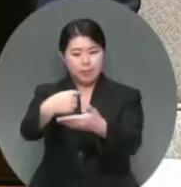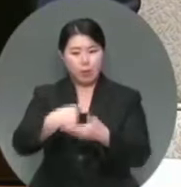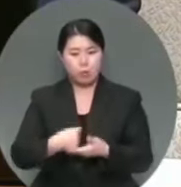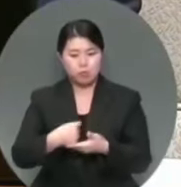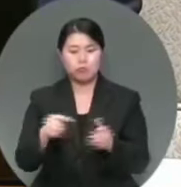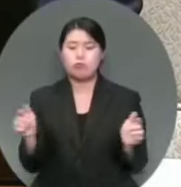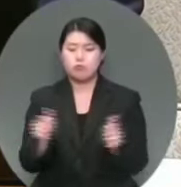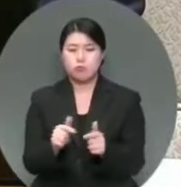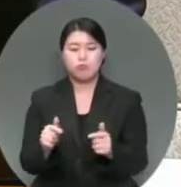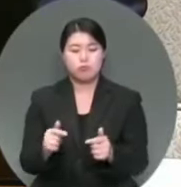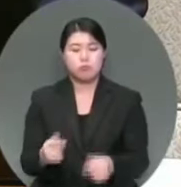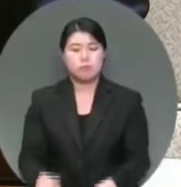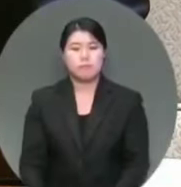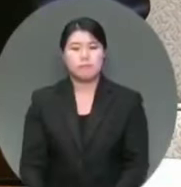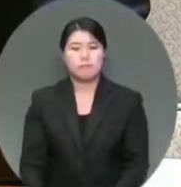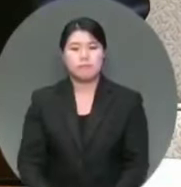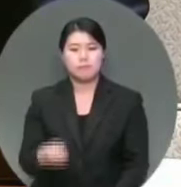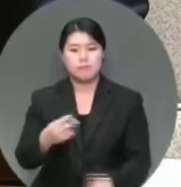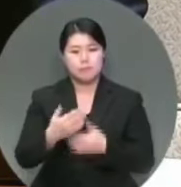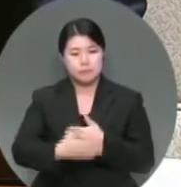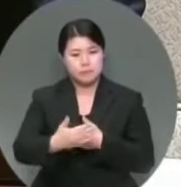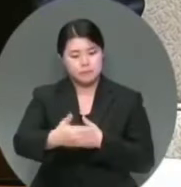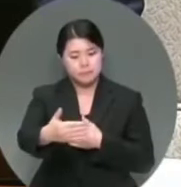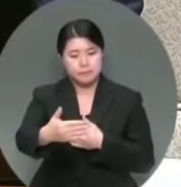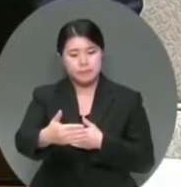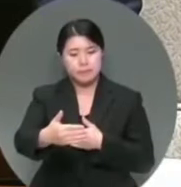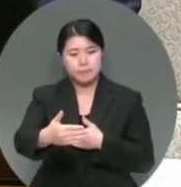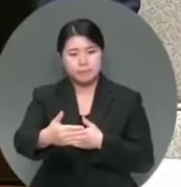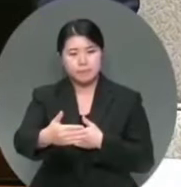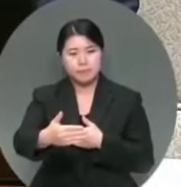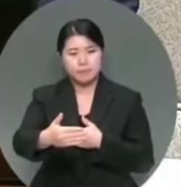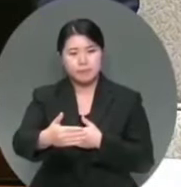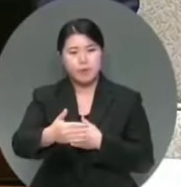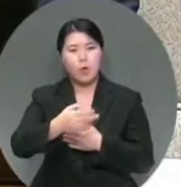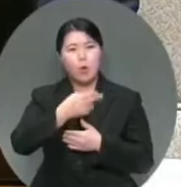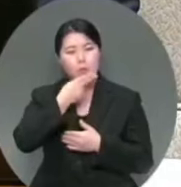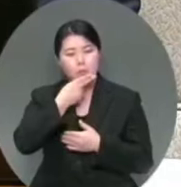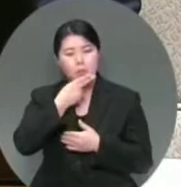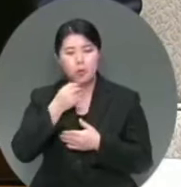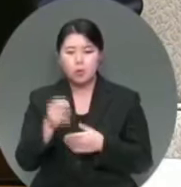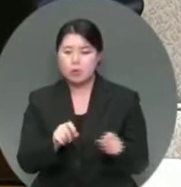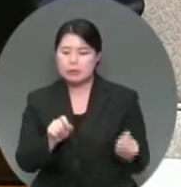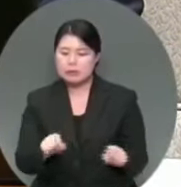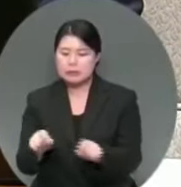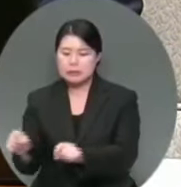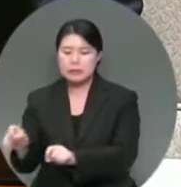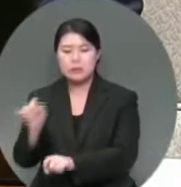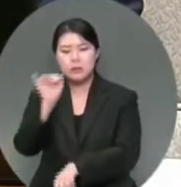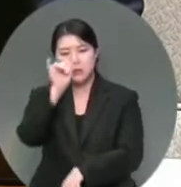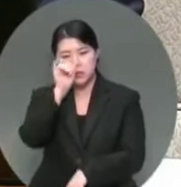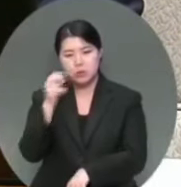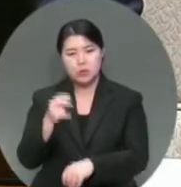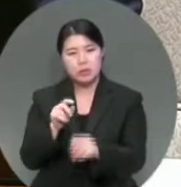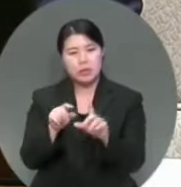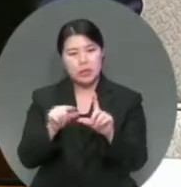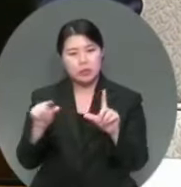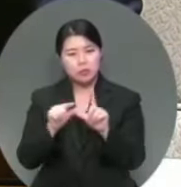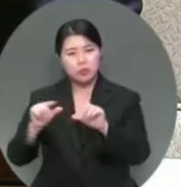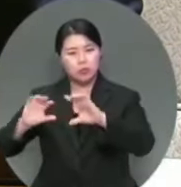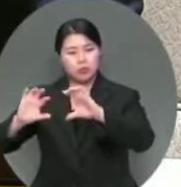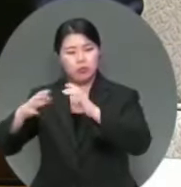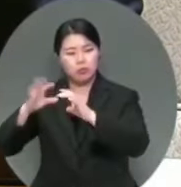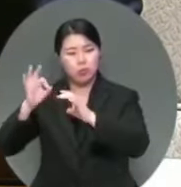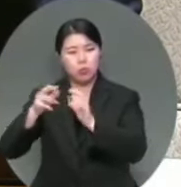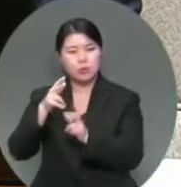줄었습니다. 그리고 절차가 아직 진행되고 있지 않거나 지연이 되고 있고 일부 사업은 국고 보조를